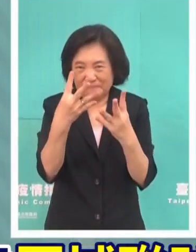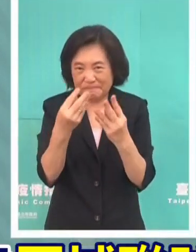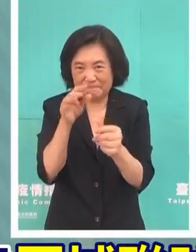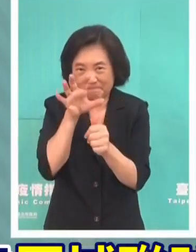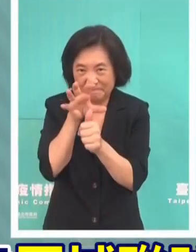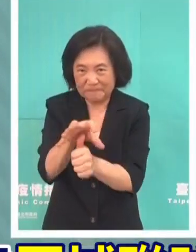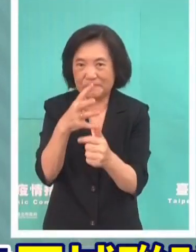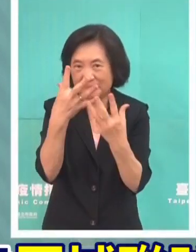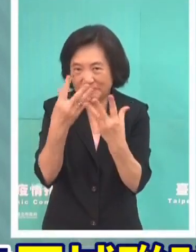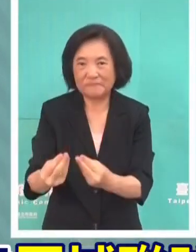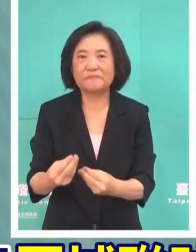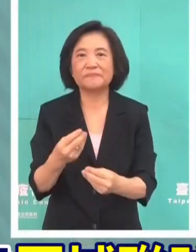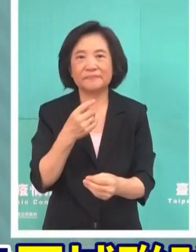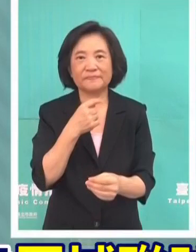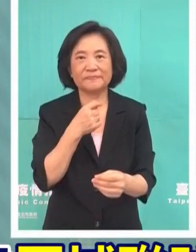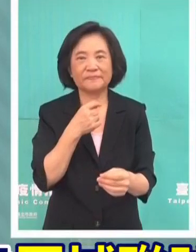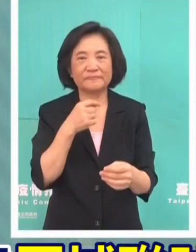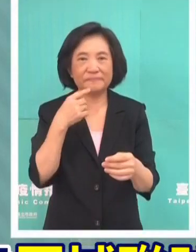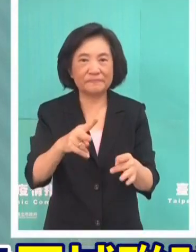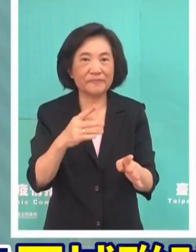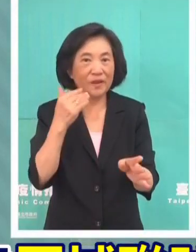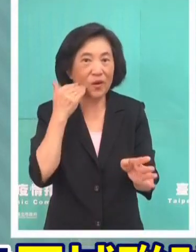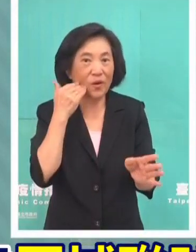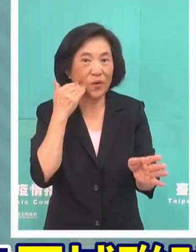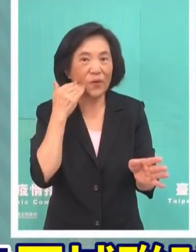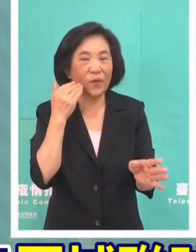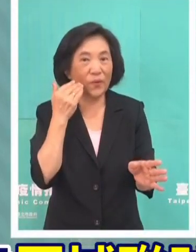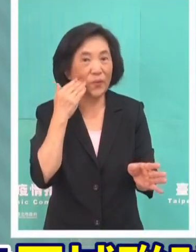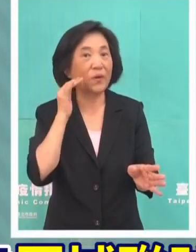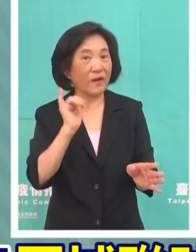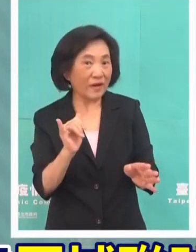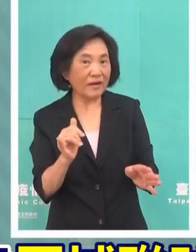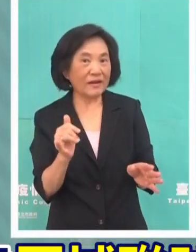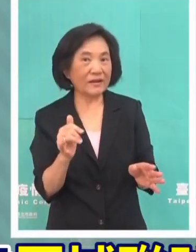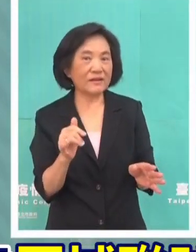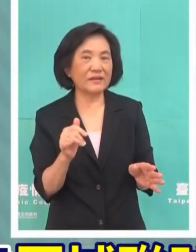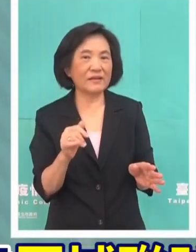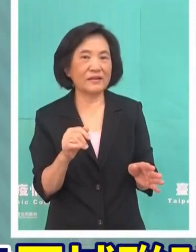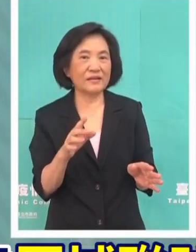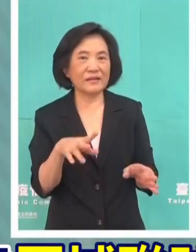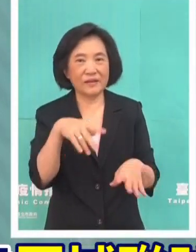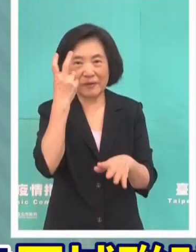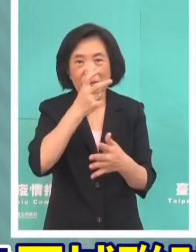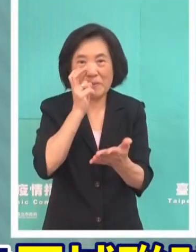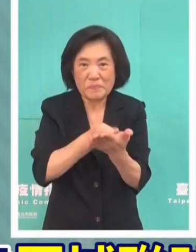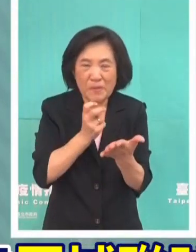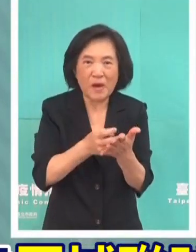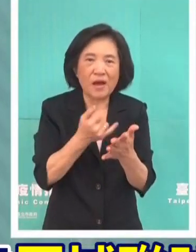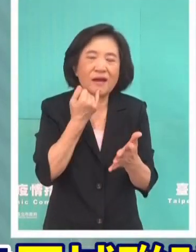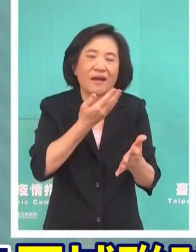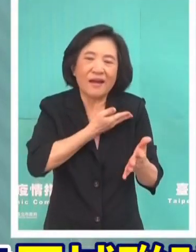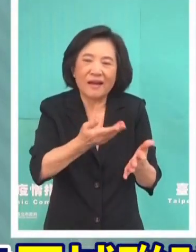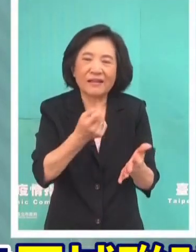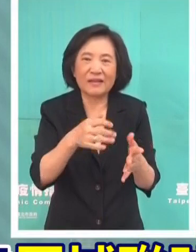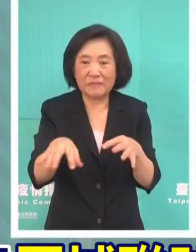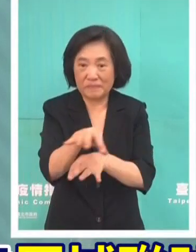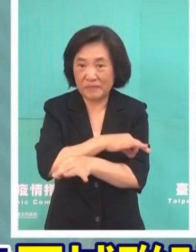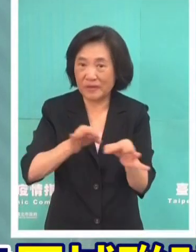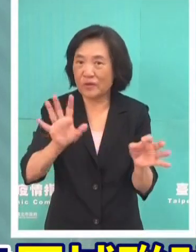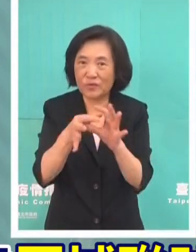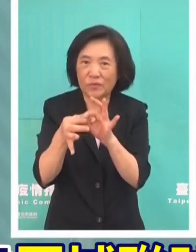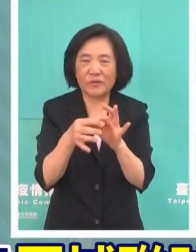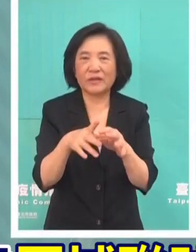吗？那然后可以的话。哦，管制措施可以放一点，特别是跟民生经济有关的